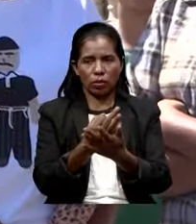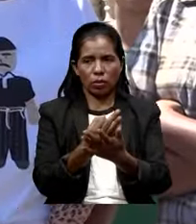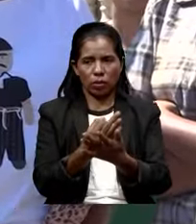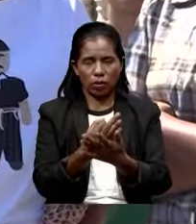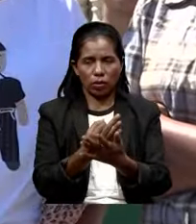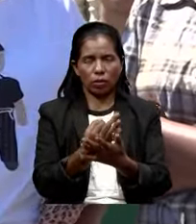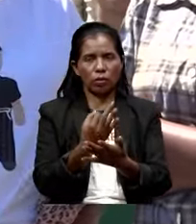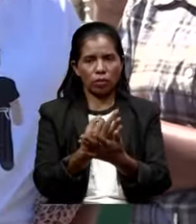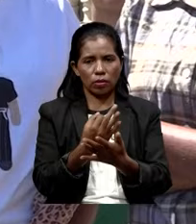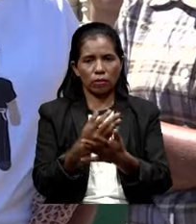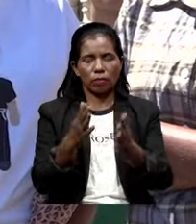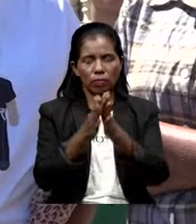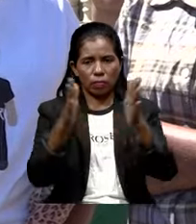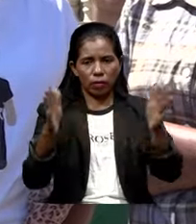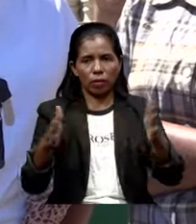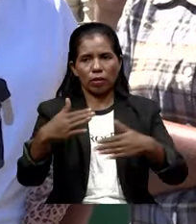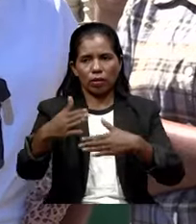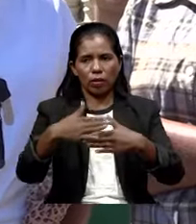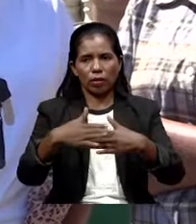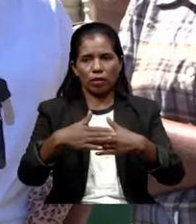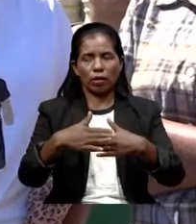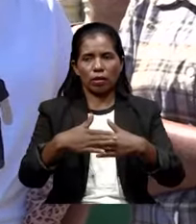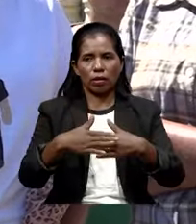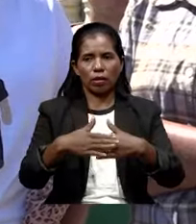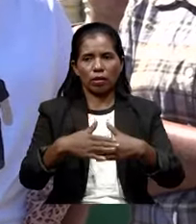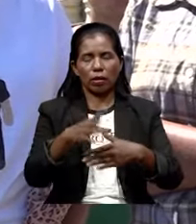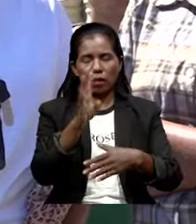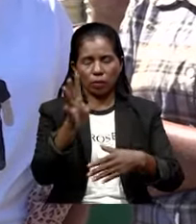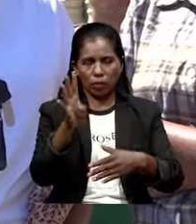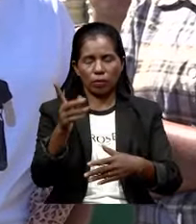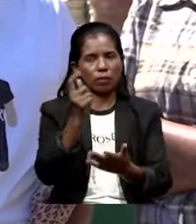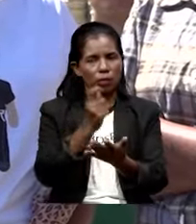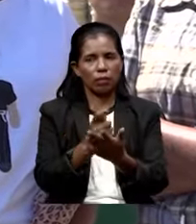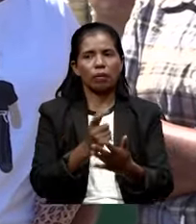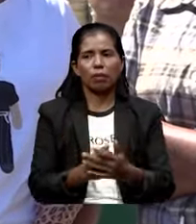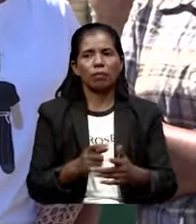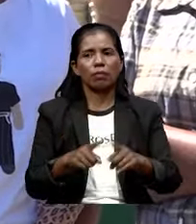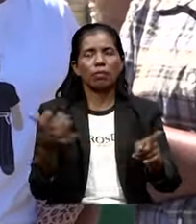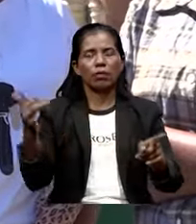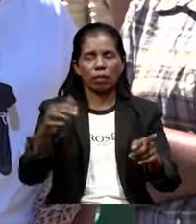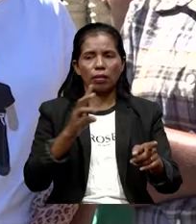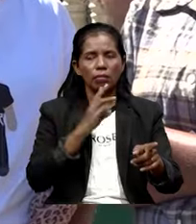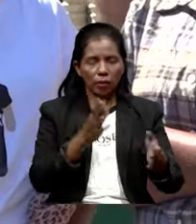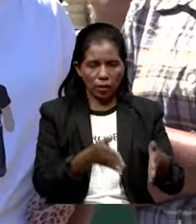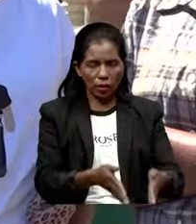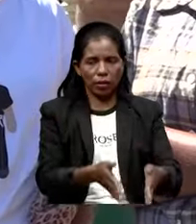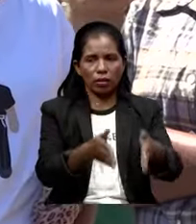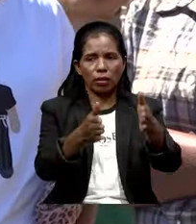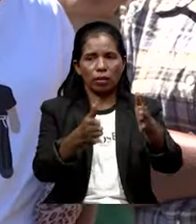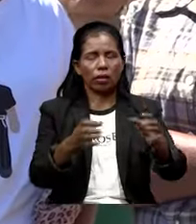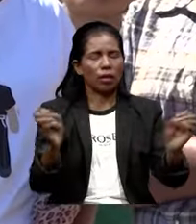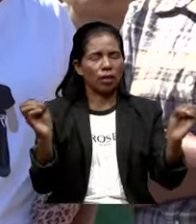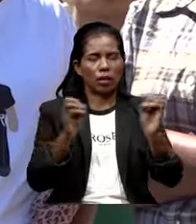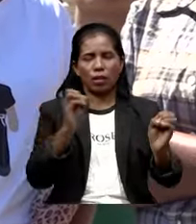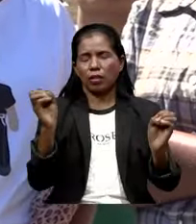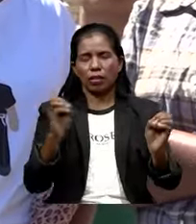kwaze basic ampa 40000 mai be sira halo baleta tulu ne fatul ne mai be ne e mai dia